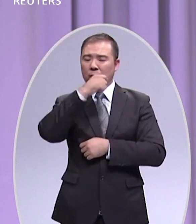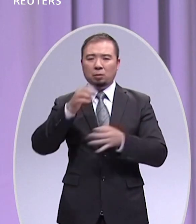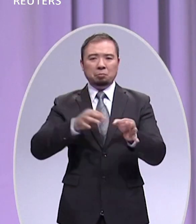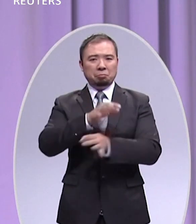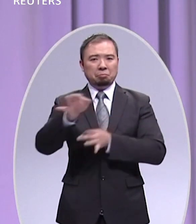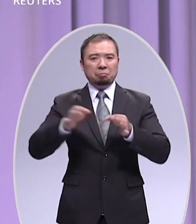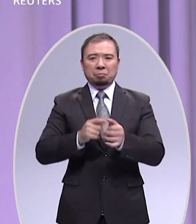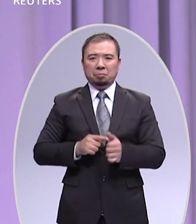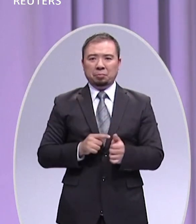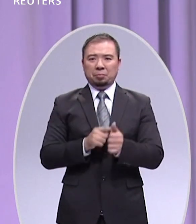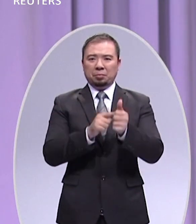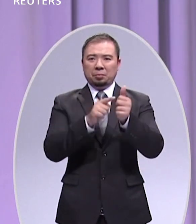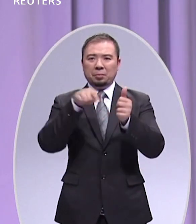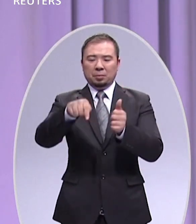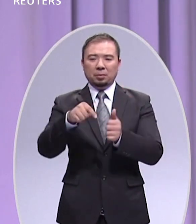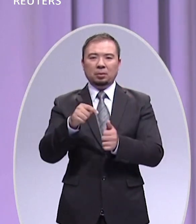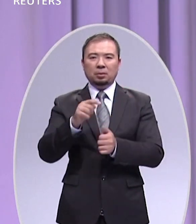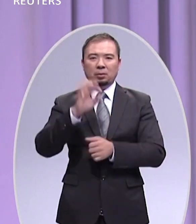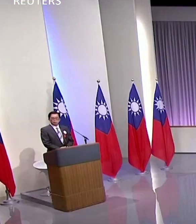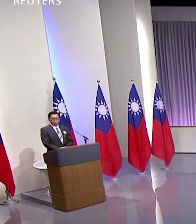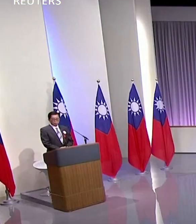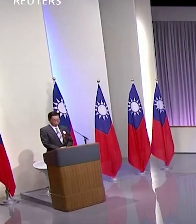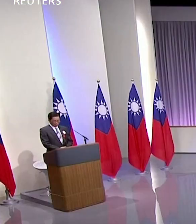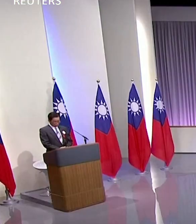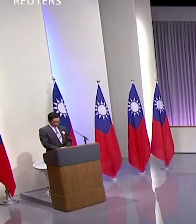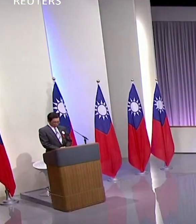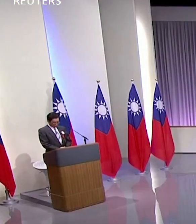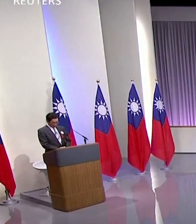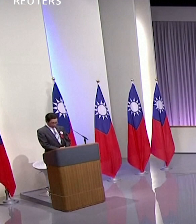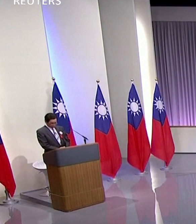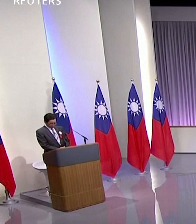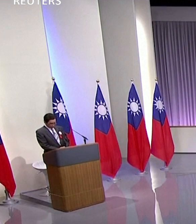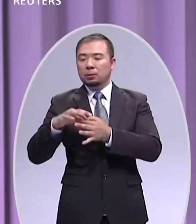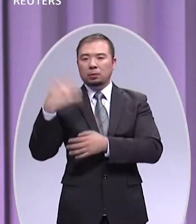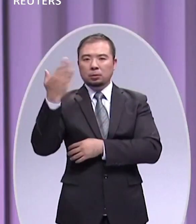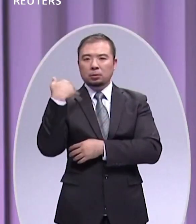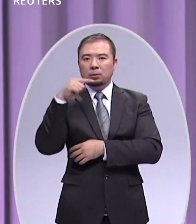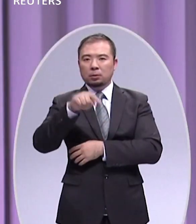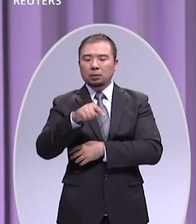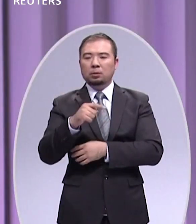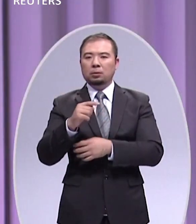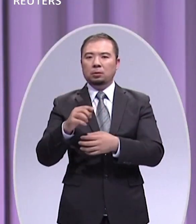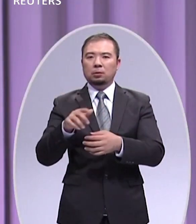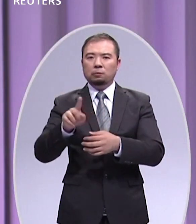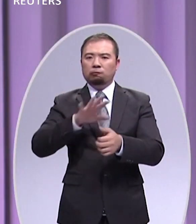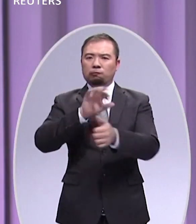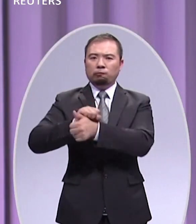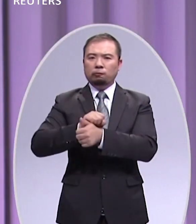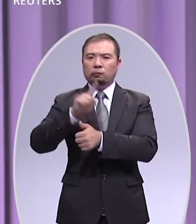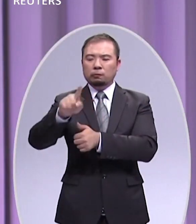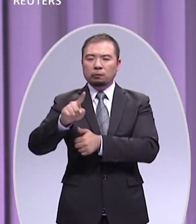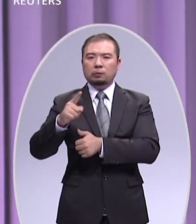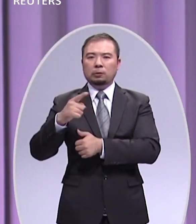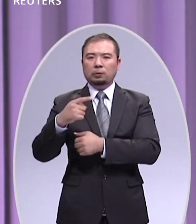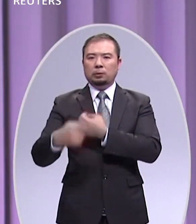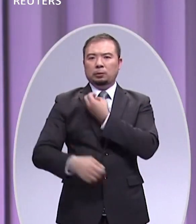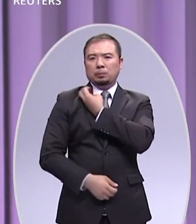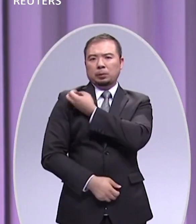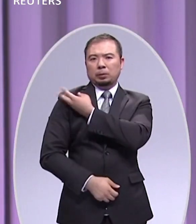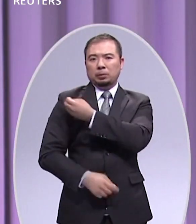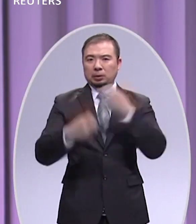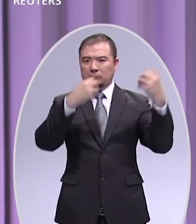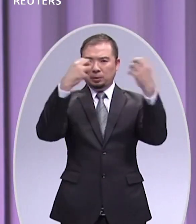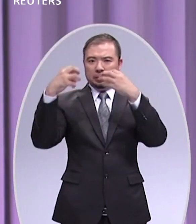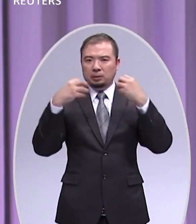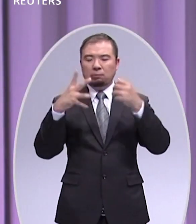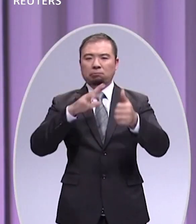là những đặc vụ của Đảng Cộng sản Trung Quốc. Trong một buổi trình bày chính kiến với các ứng cử viên khác được truyền hình trực tiếp, bà Thái cáo buộc Trung